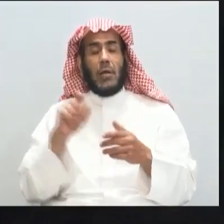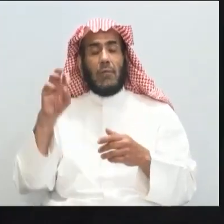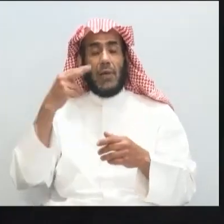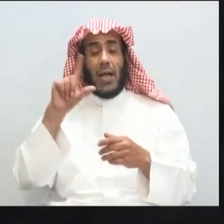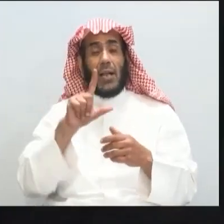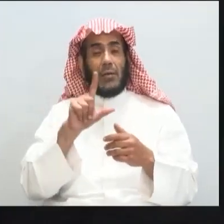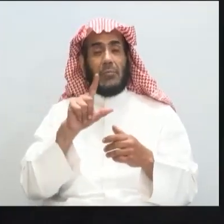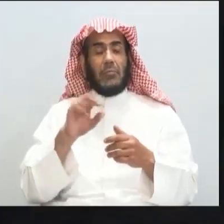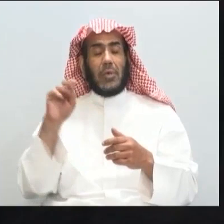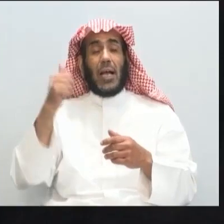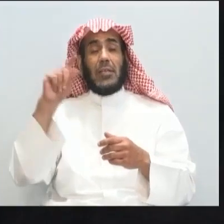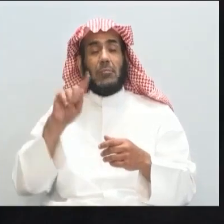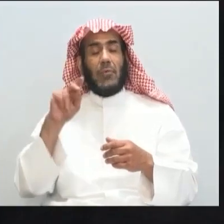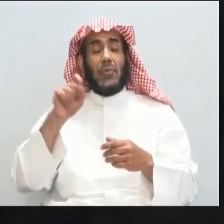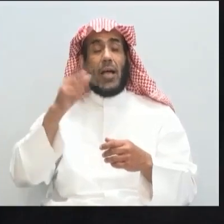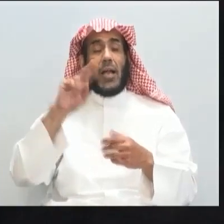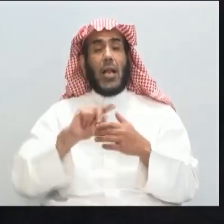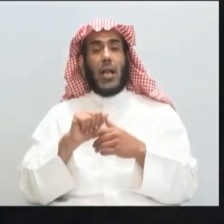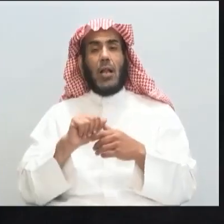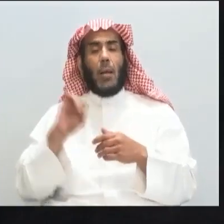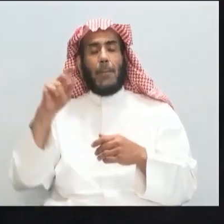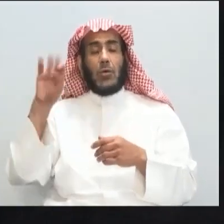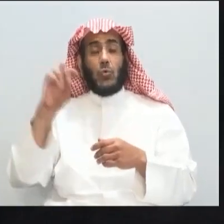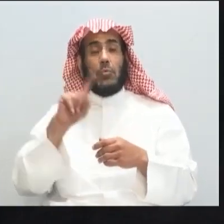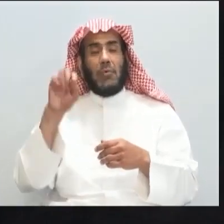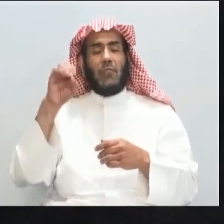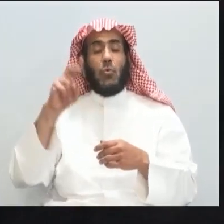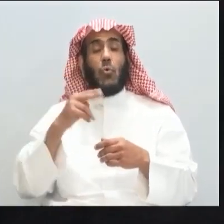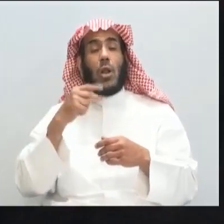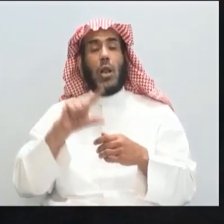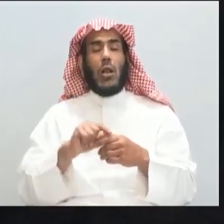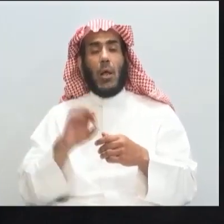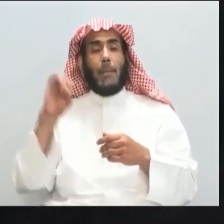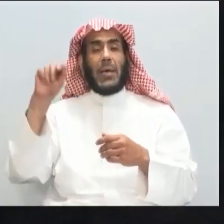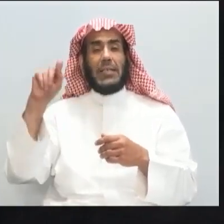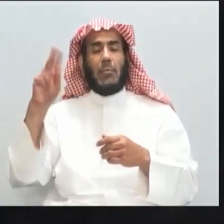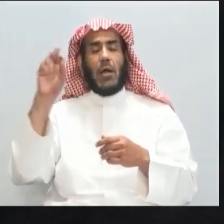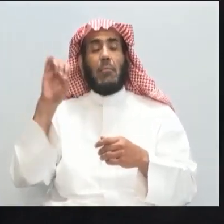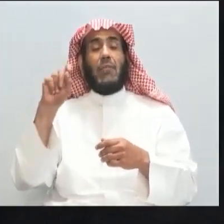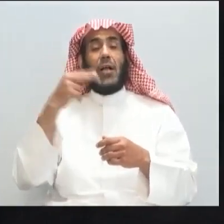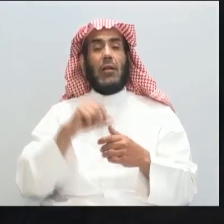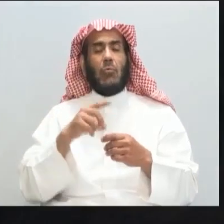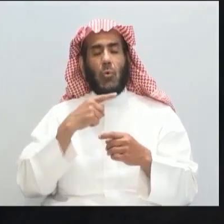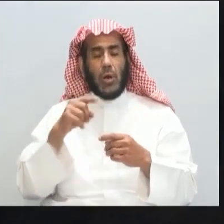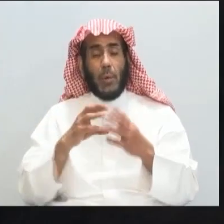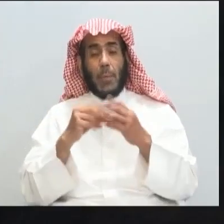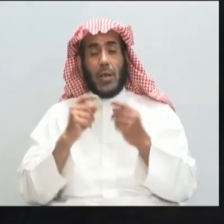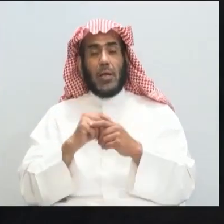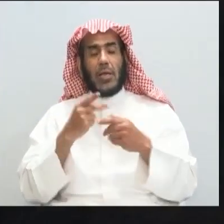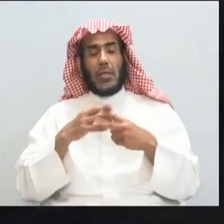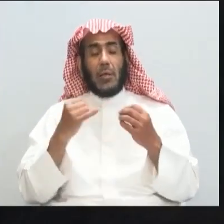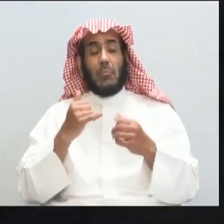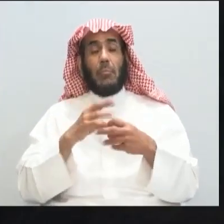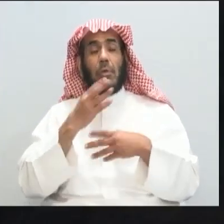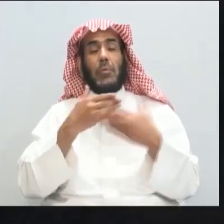فعل كاتب فاعل مكتوب مفعول مكتبه مفعله هنا معنى انه يهتم ببنيه